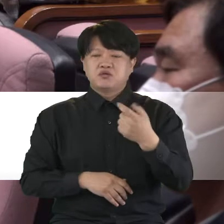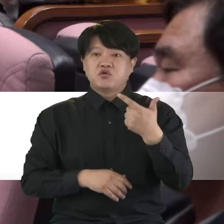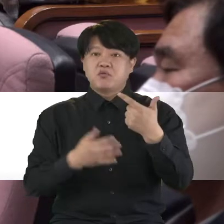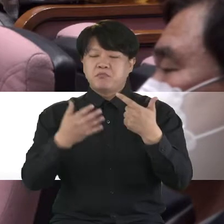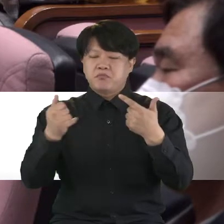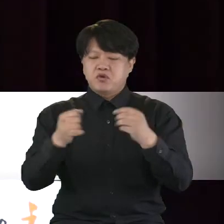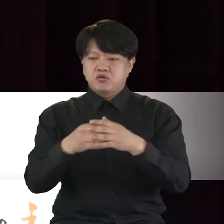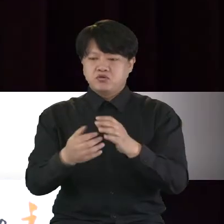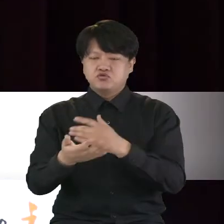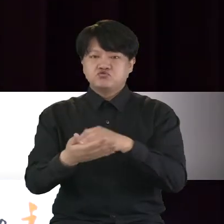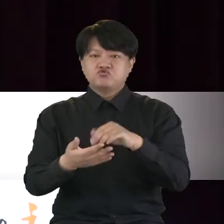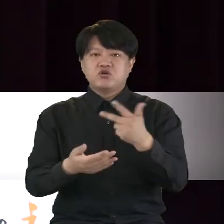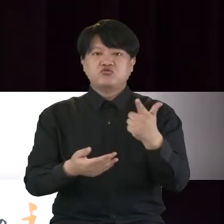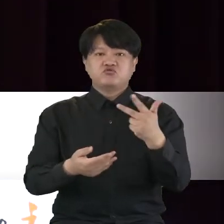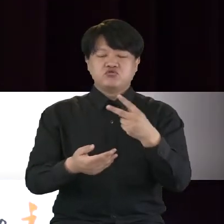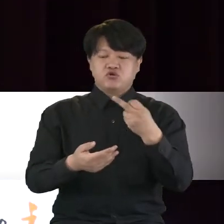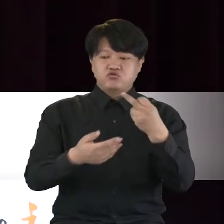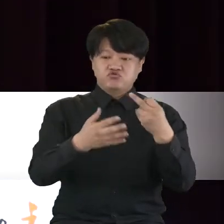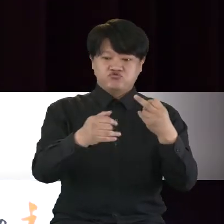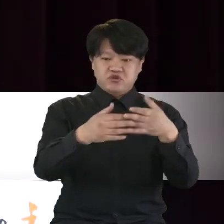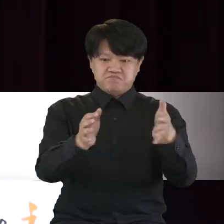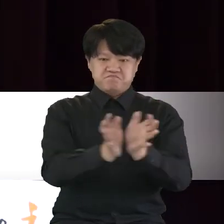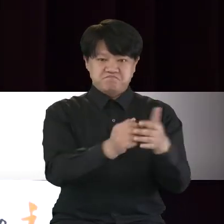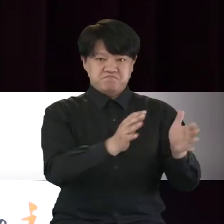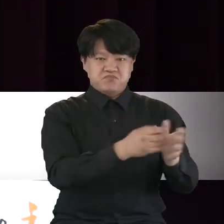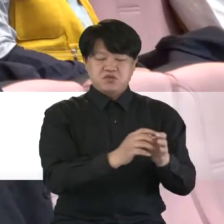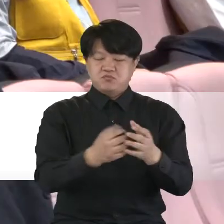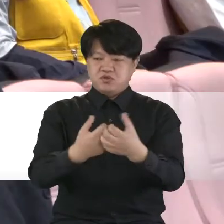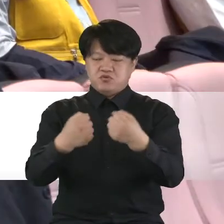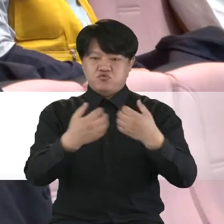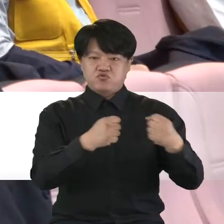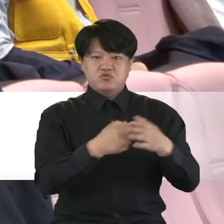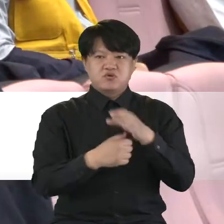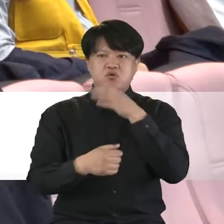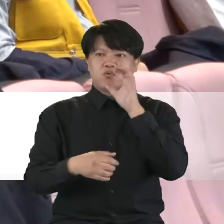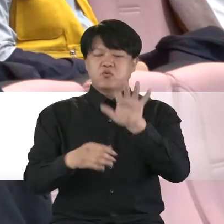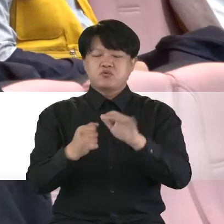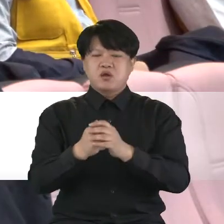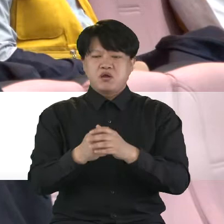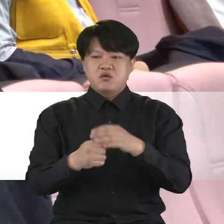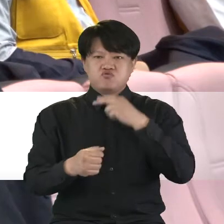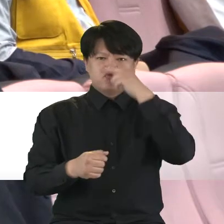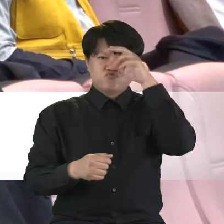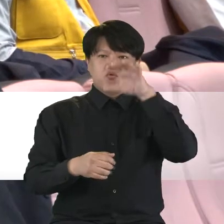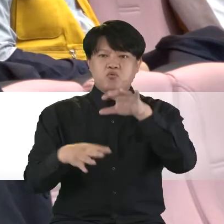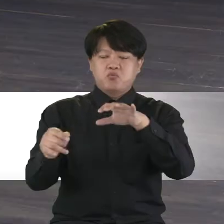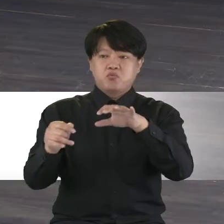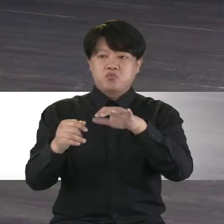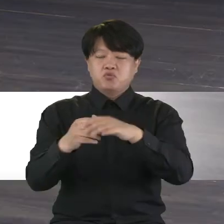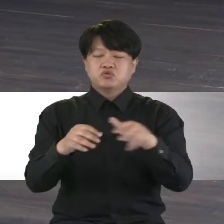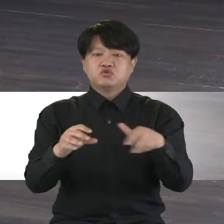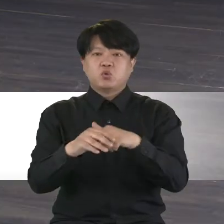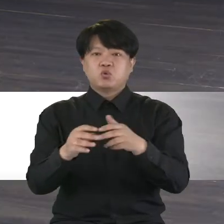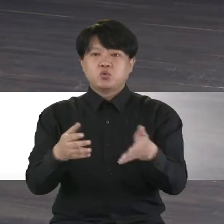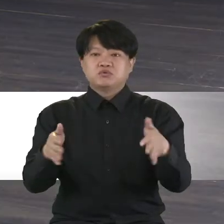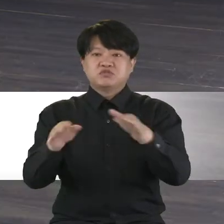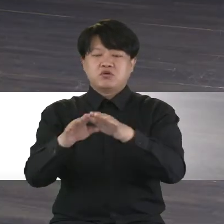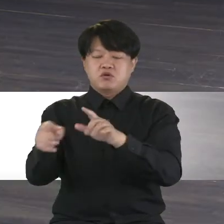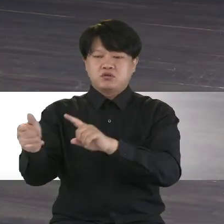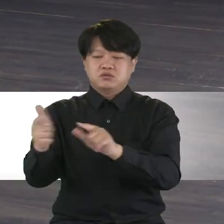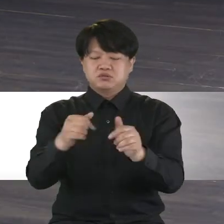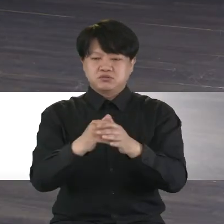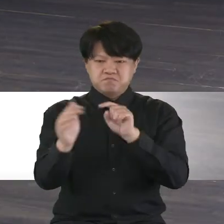12개 컨설팅 팀으로 나누어 경로당 및 요양시설 유흥 시설 종교시설 등 9개 시설에 대해